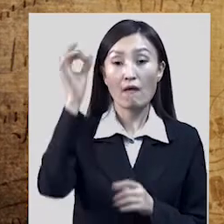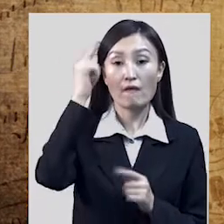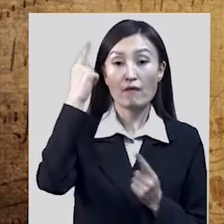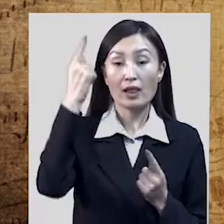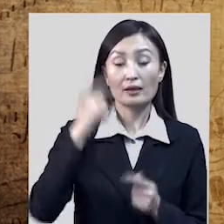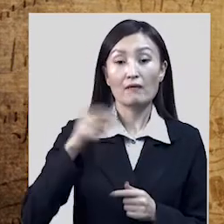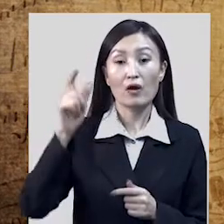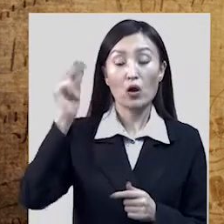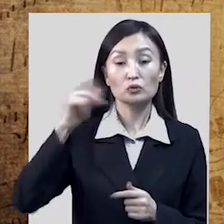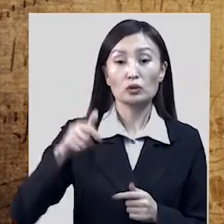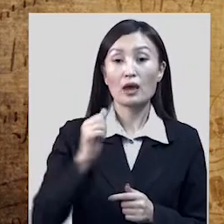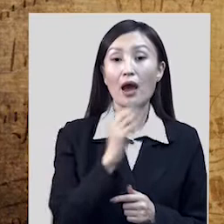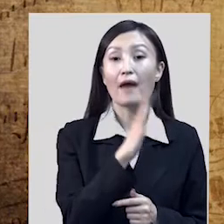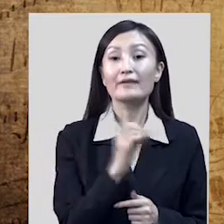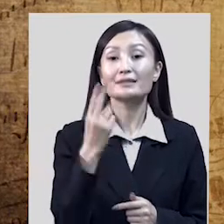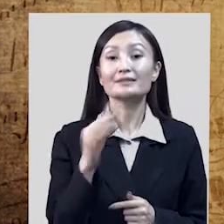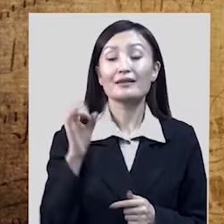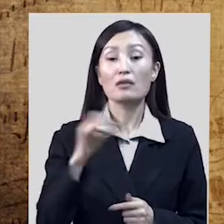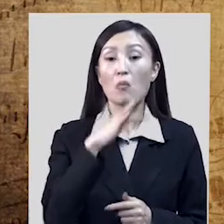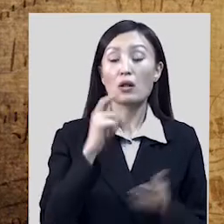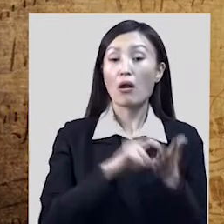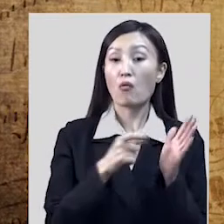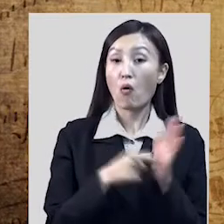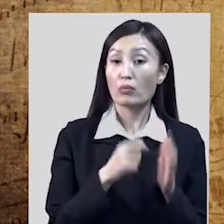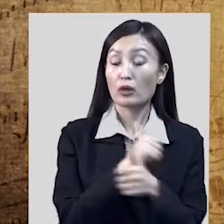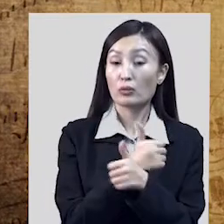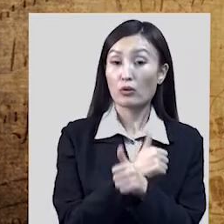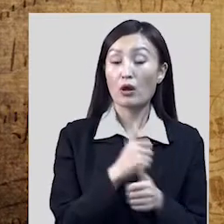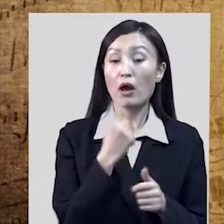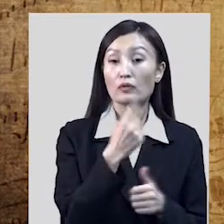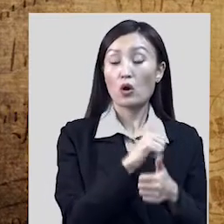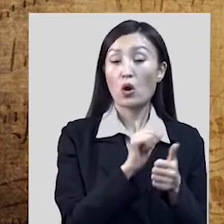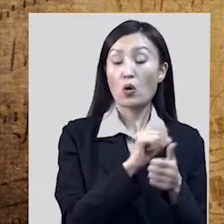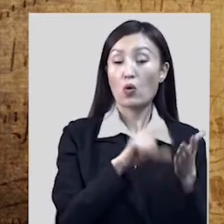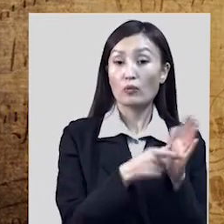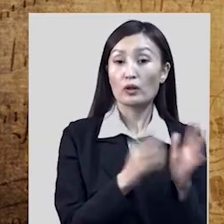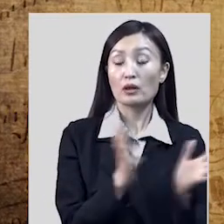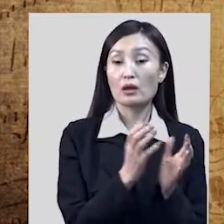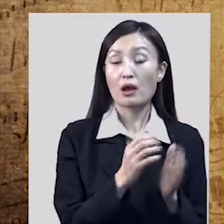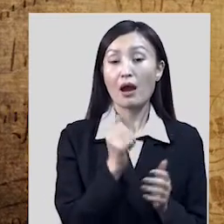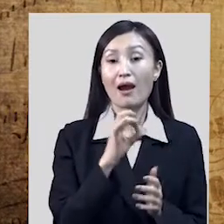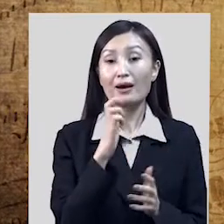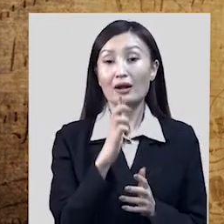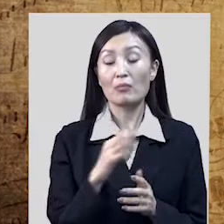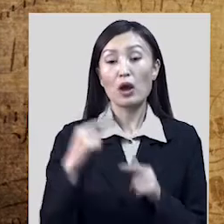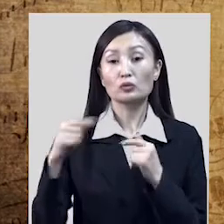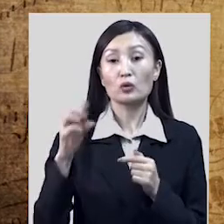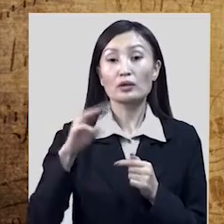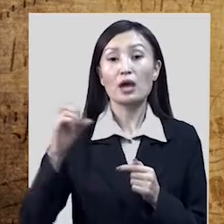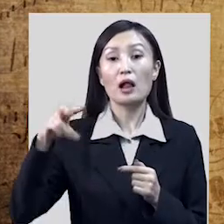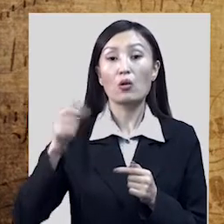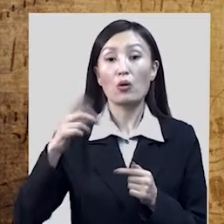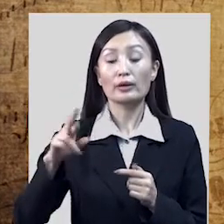авиценны библиотека была многокомнатной в одной из комнат хранились арабские книги в другой книге по теологии в